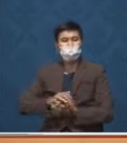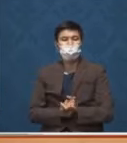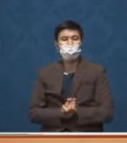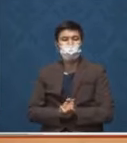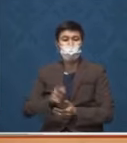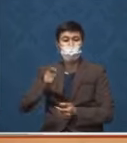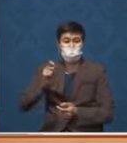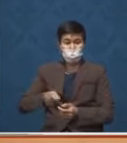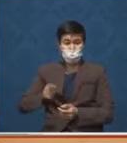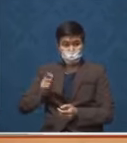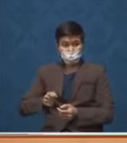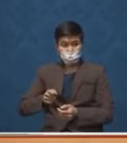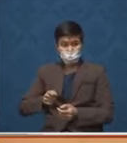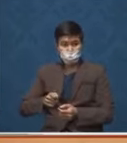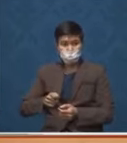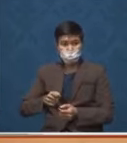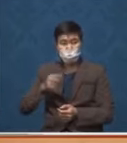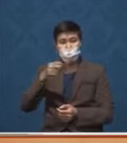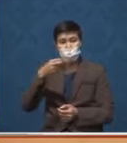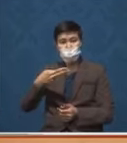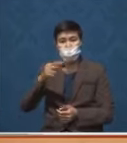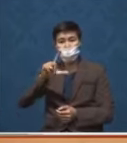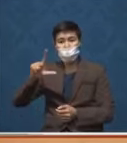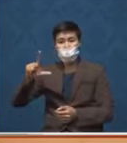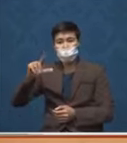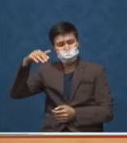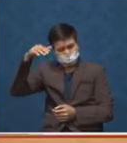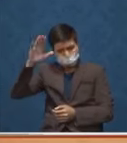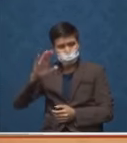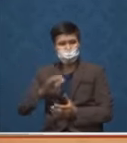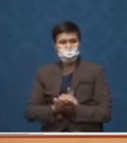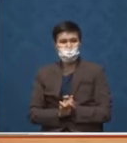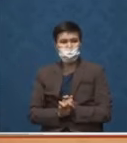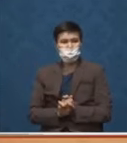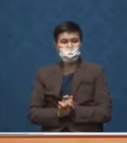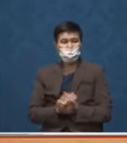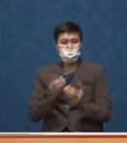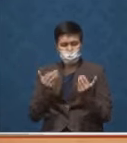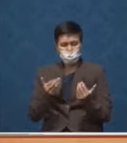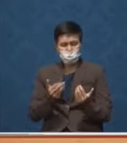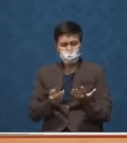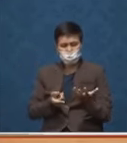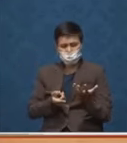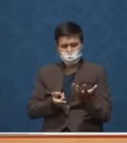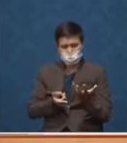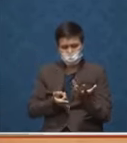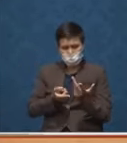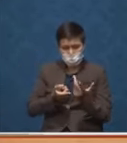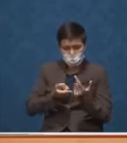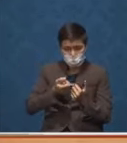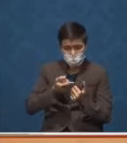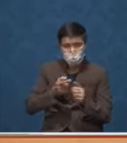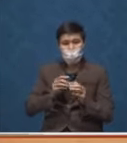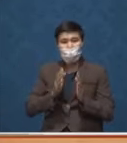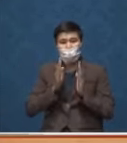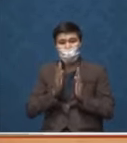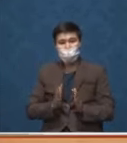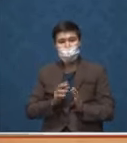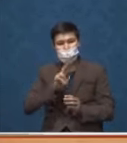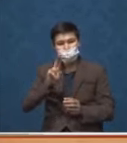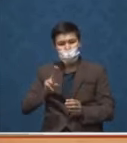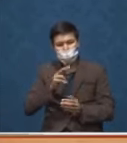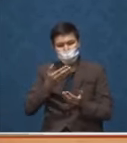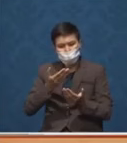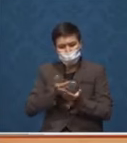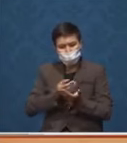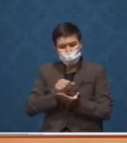นี่ยเป็นหมื่นล้านบาทนะครับซึ่งอันนี้เขาก็ต้องมาเฉลี่ยให้ประชาชนผู้ใช้บริการนะครับมาจ่ายค่าคลื่น